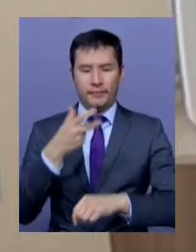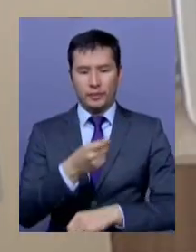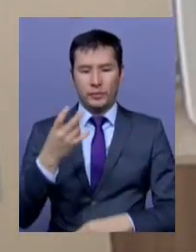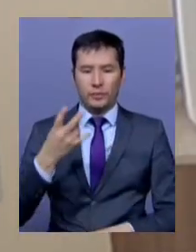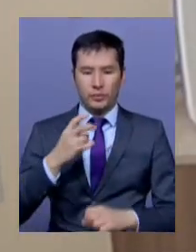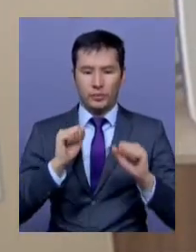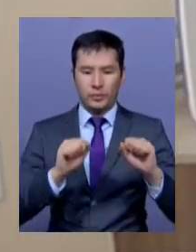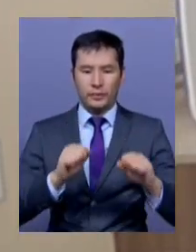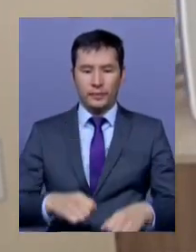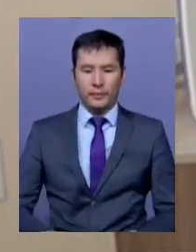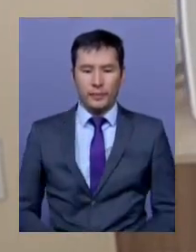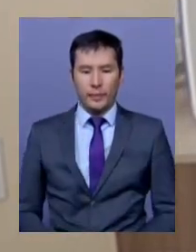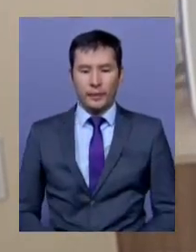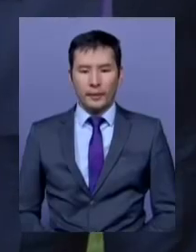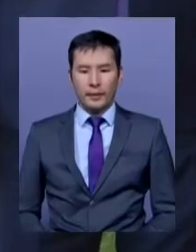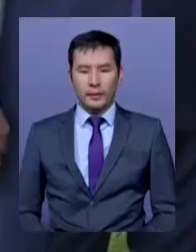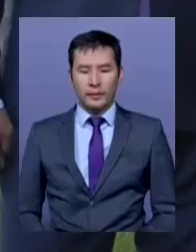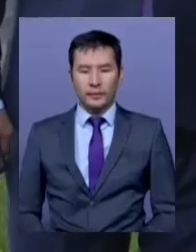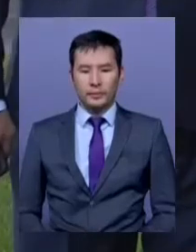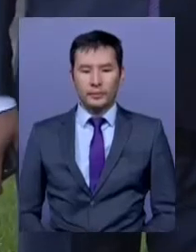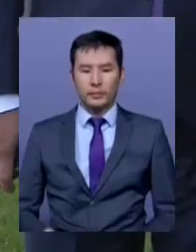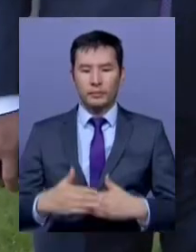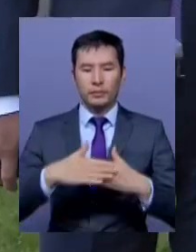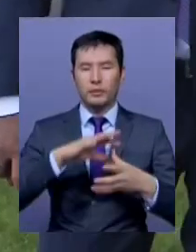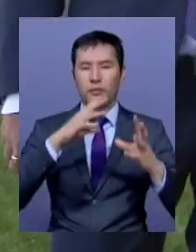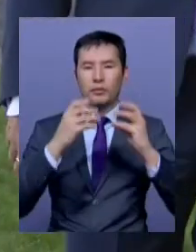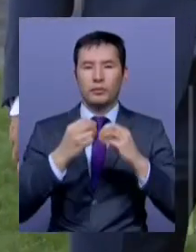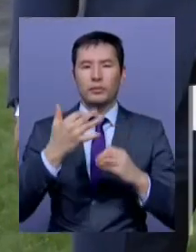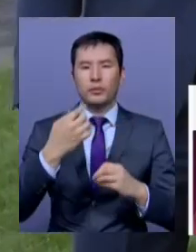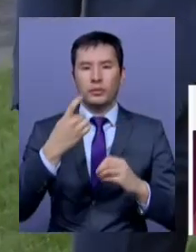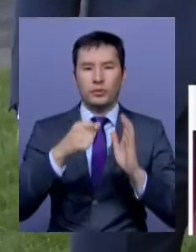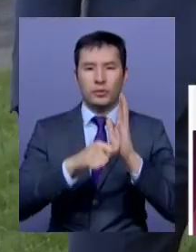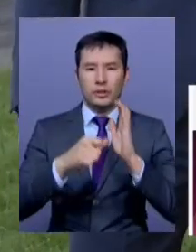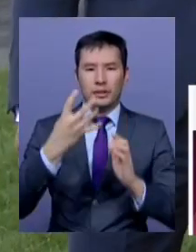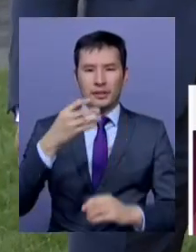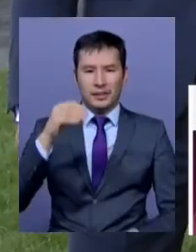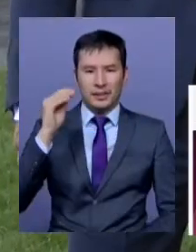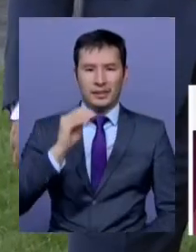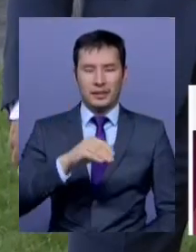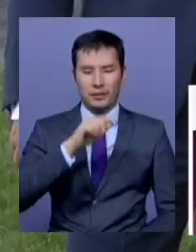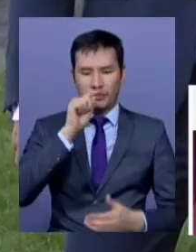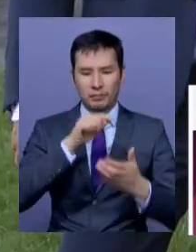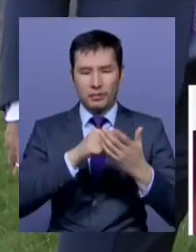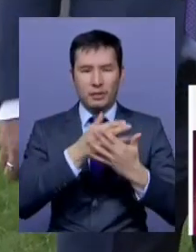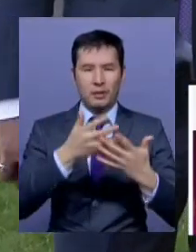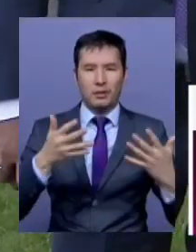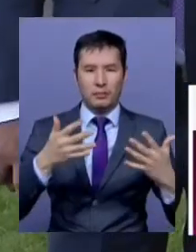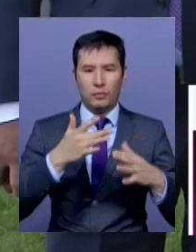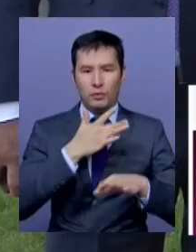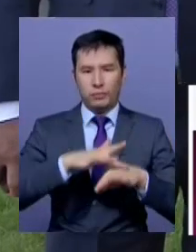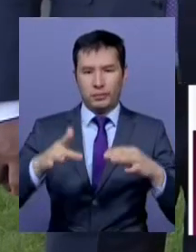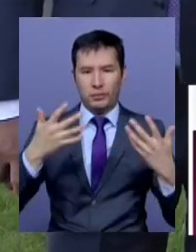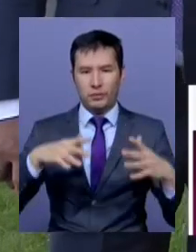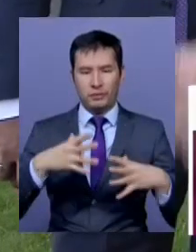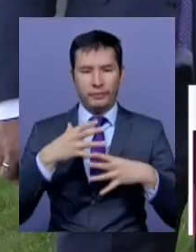еңбекақысын арттыру мәселелеріне тоқталды. Ставится задача в 2023 году. 2023 жылға қарай медицина